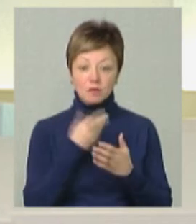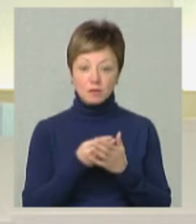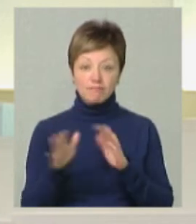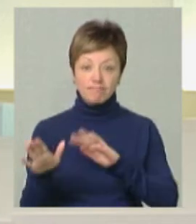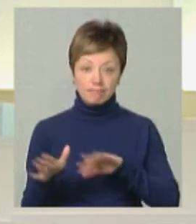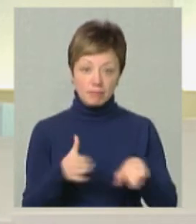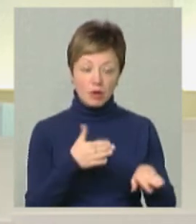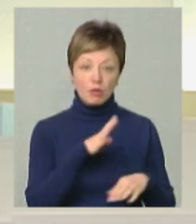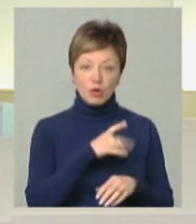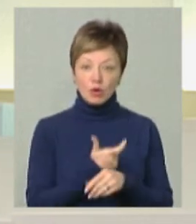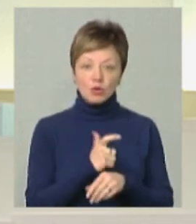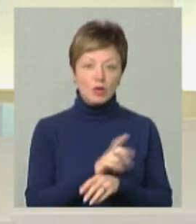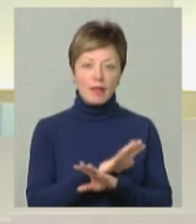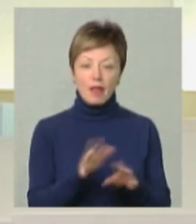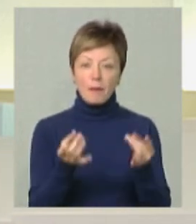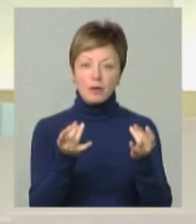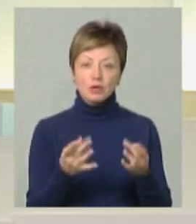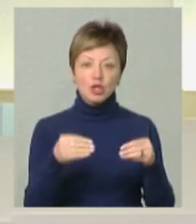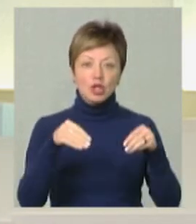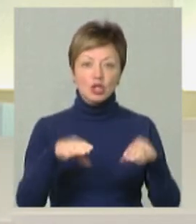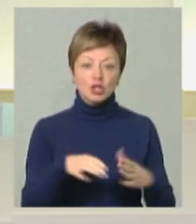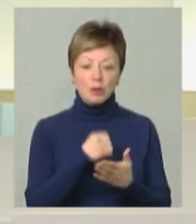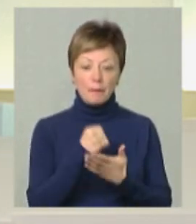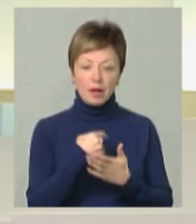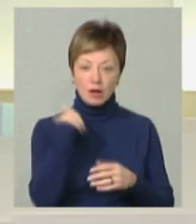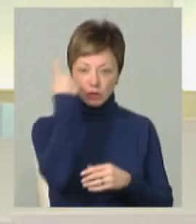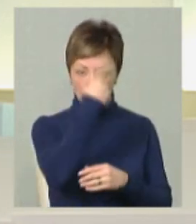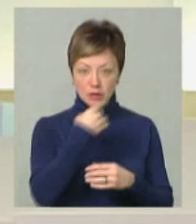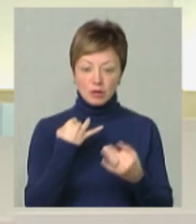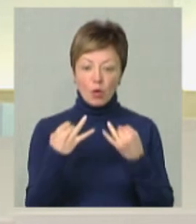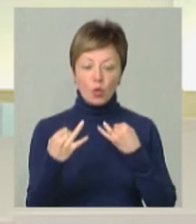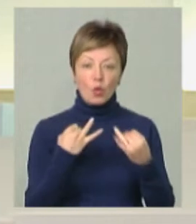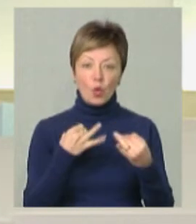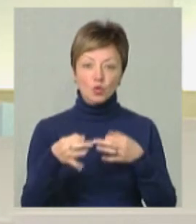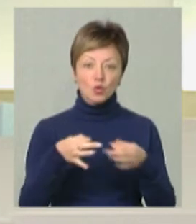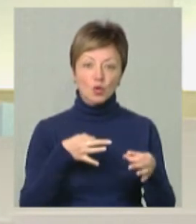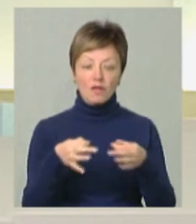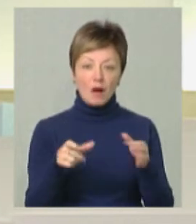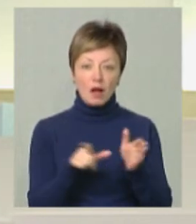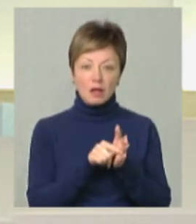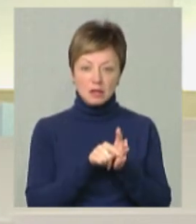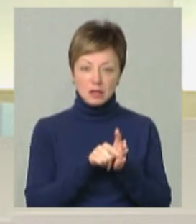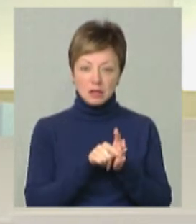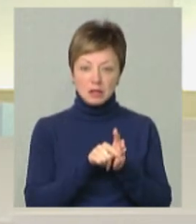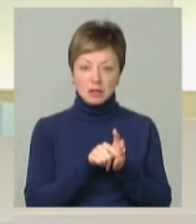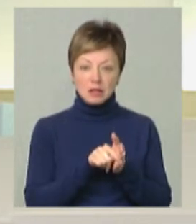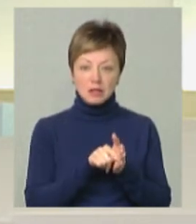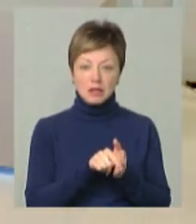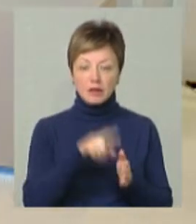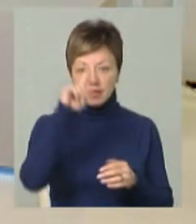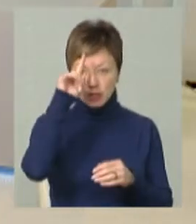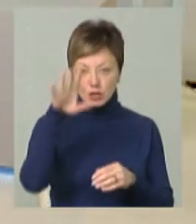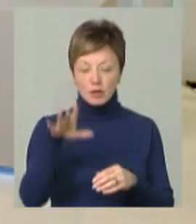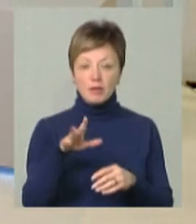віджили, і було дуже непросте рішення прийняти. Я особисто консультувалася з самими